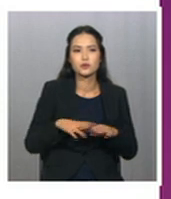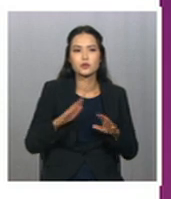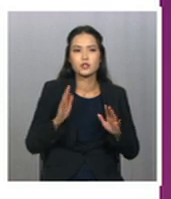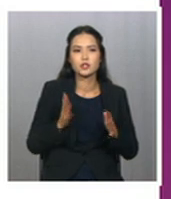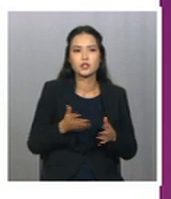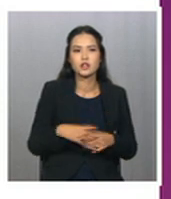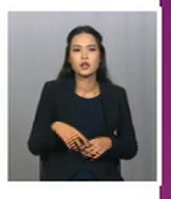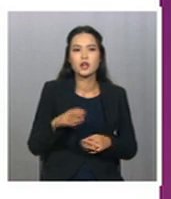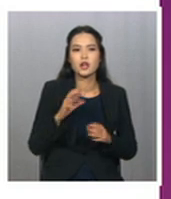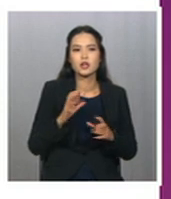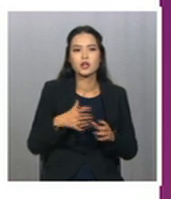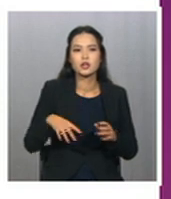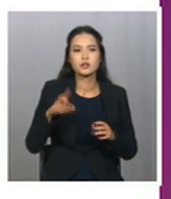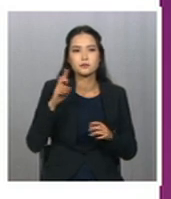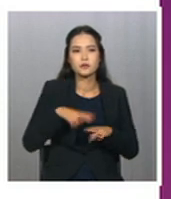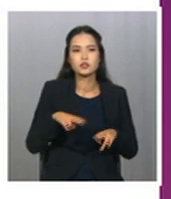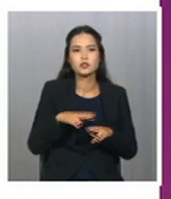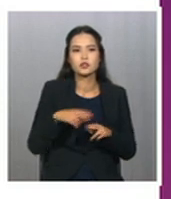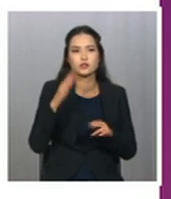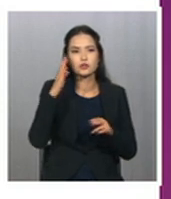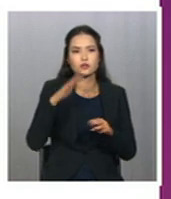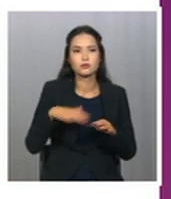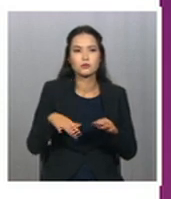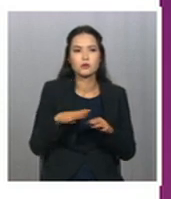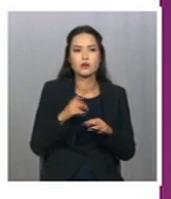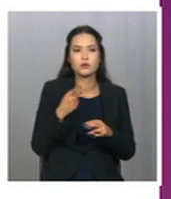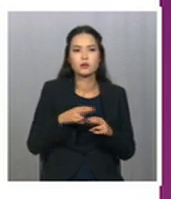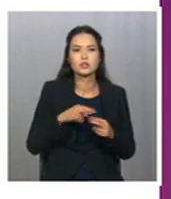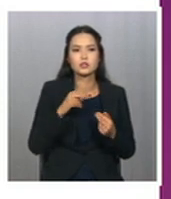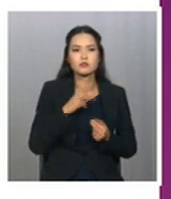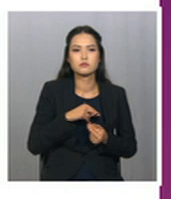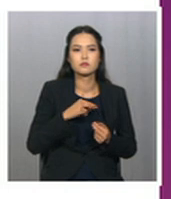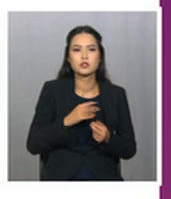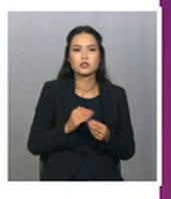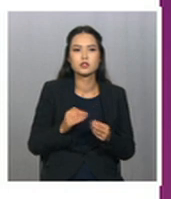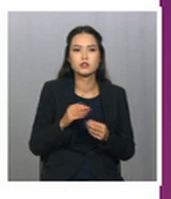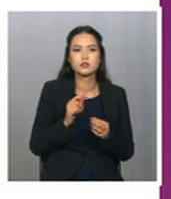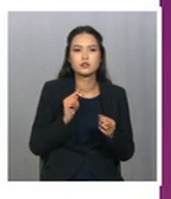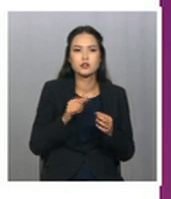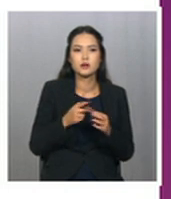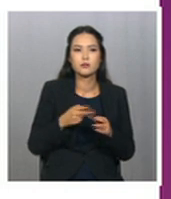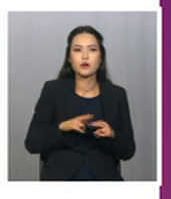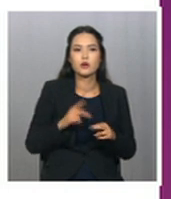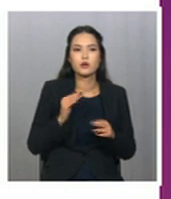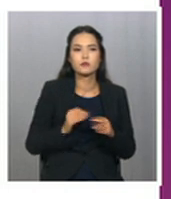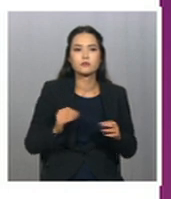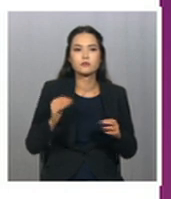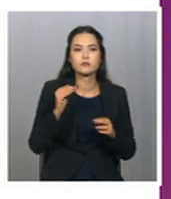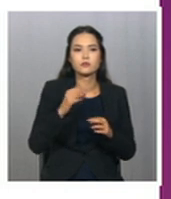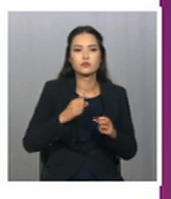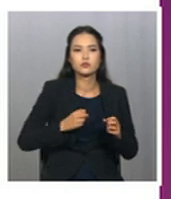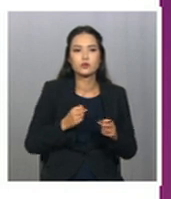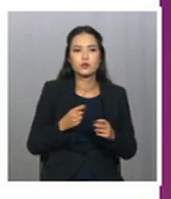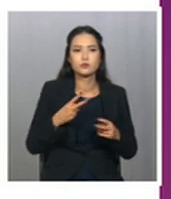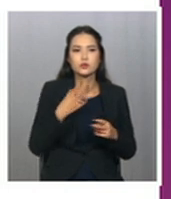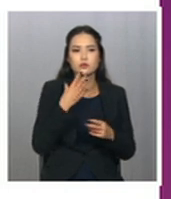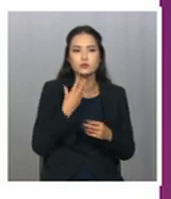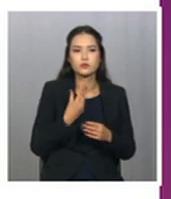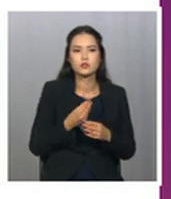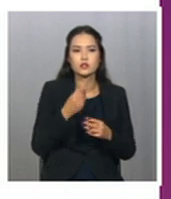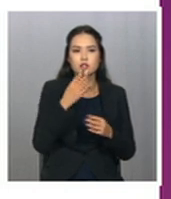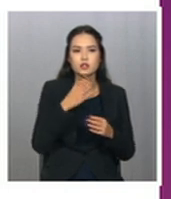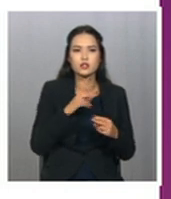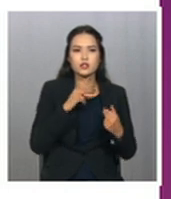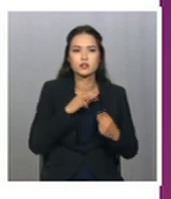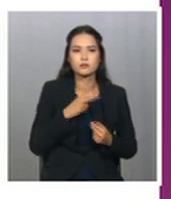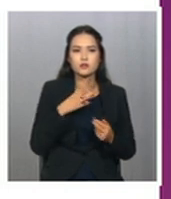болуы оның қызметтік өрлеуіне септігін тигізді. Бірақ ол билік мансапқа туыстық жолмен емес, өзінің еңбек сүйгіштігімен,